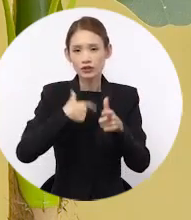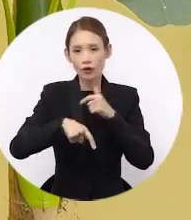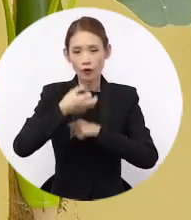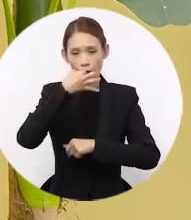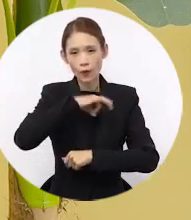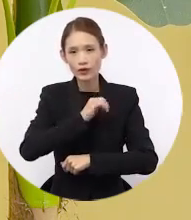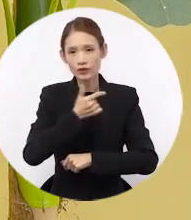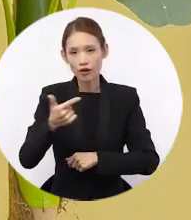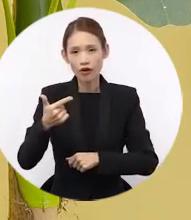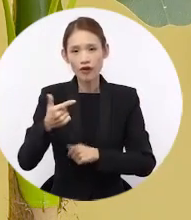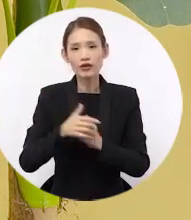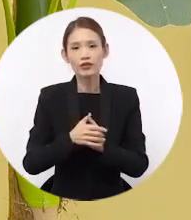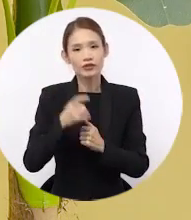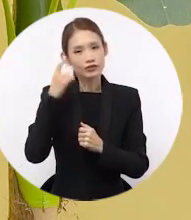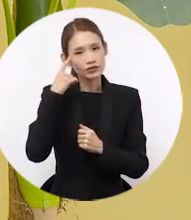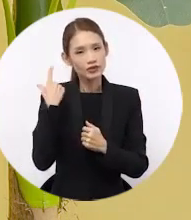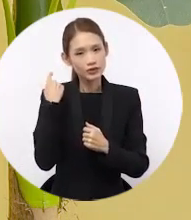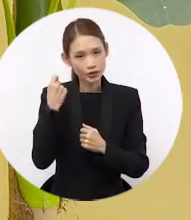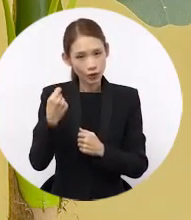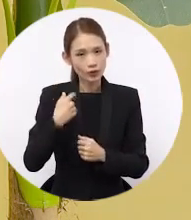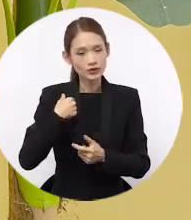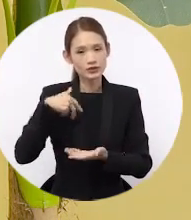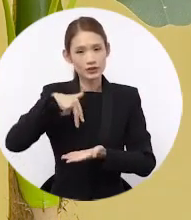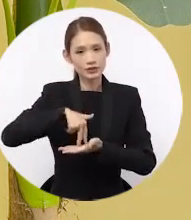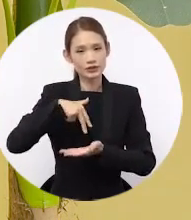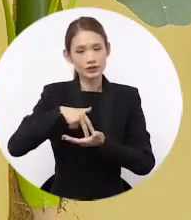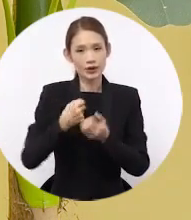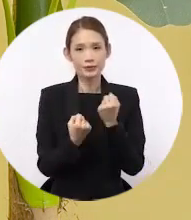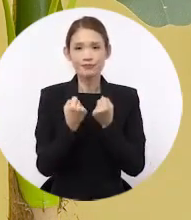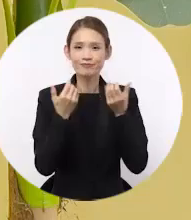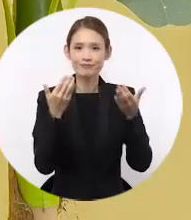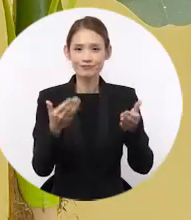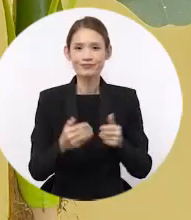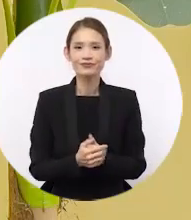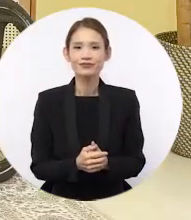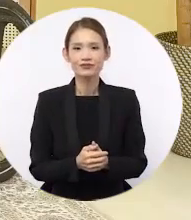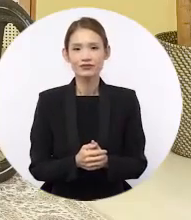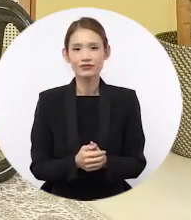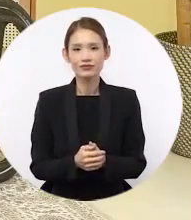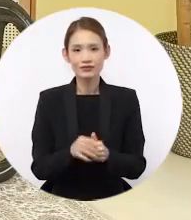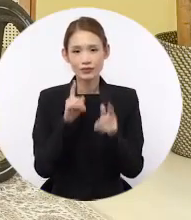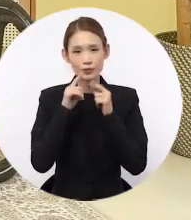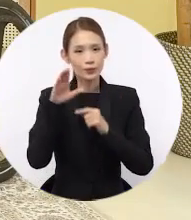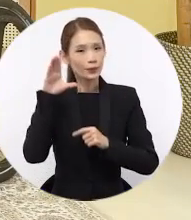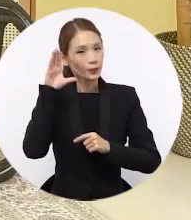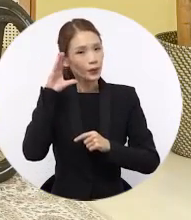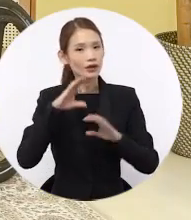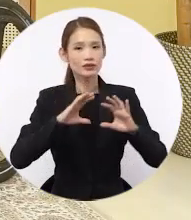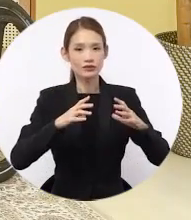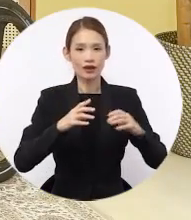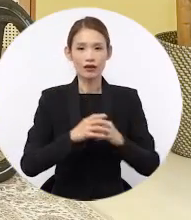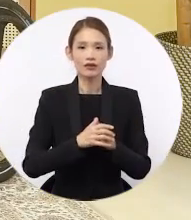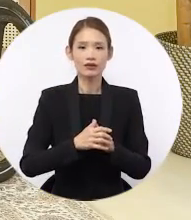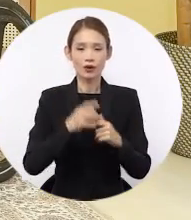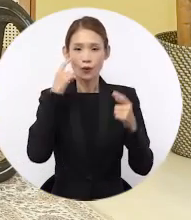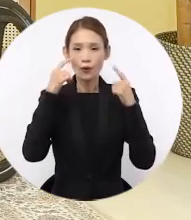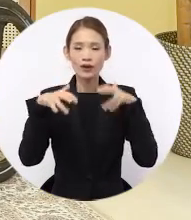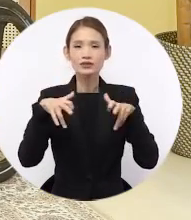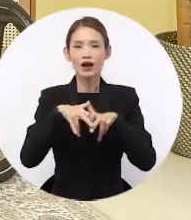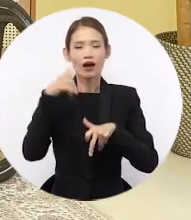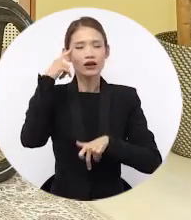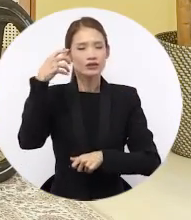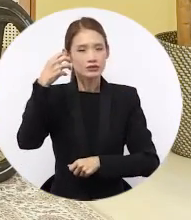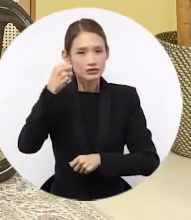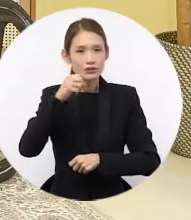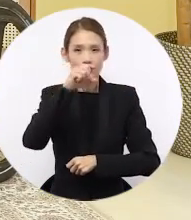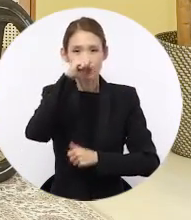효과를 낼 수 있다고 생각을 하는 바여서 저는 여전히 제 입장을 고수할 수 있을 것 같습니다. 지금 말씀하신 그런 나라들 가면 확실히 장애